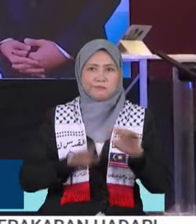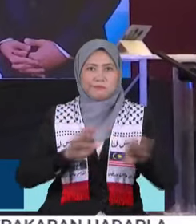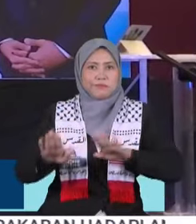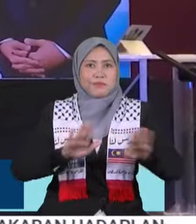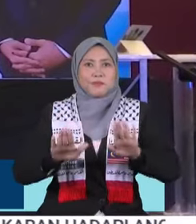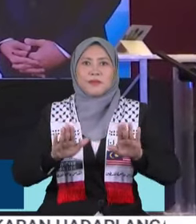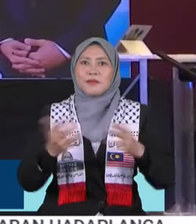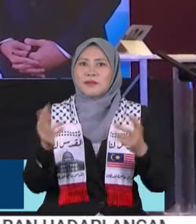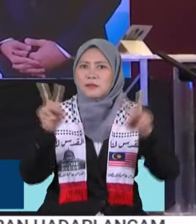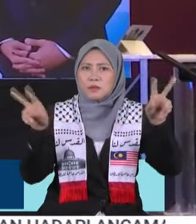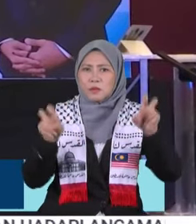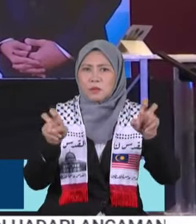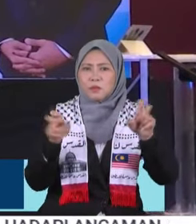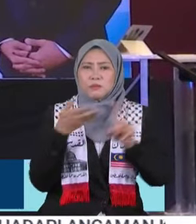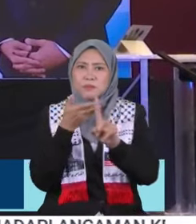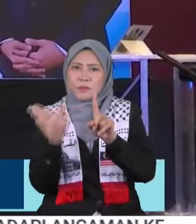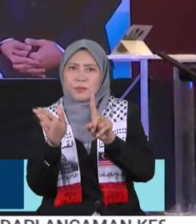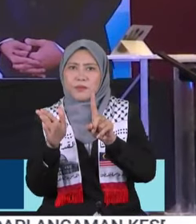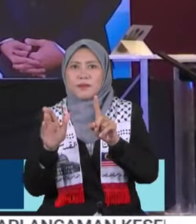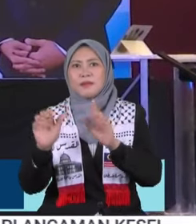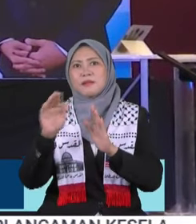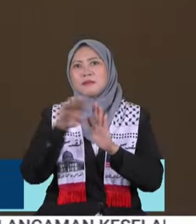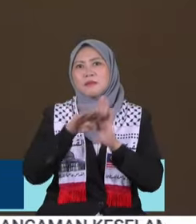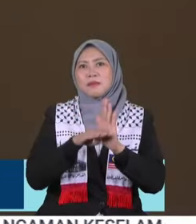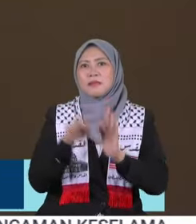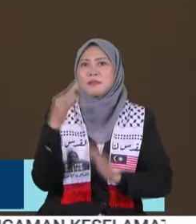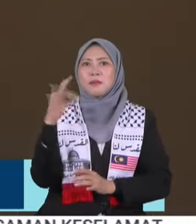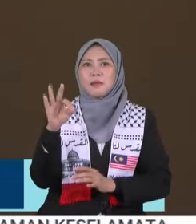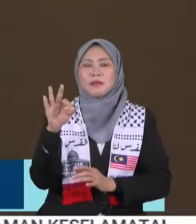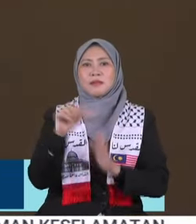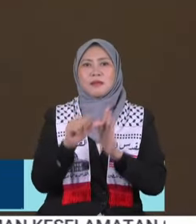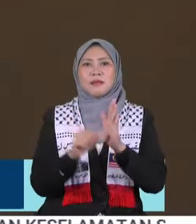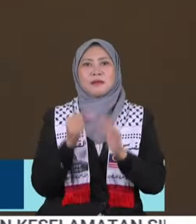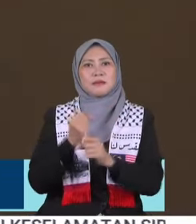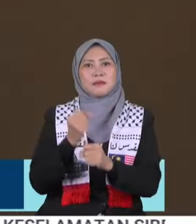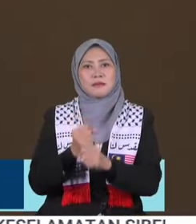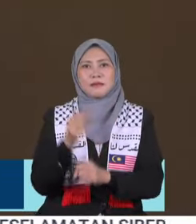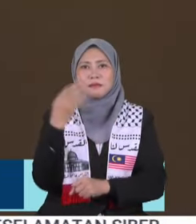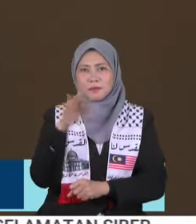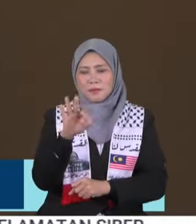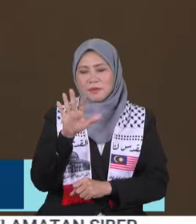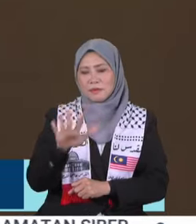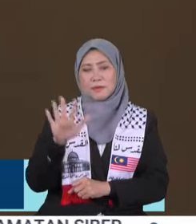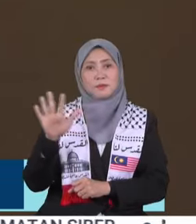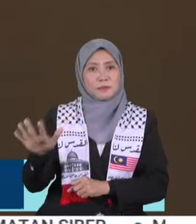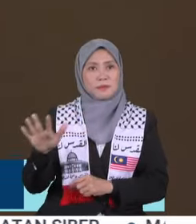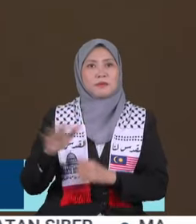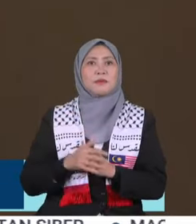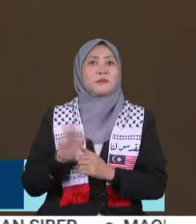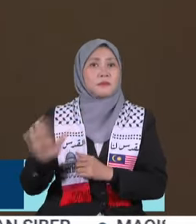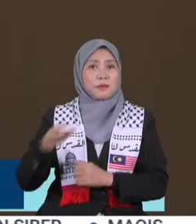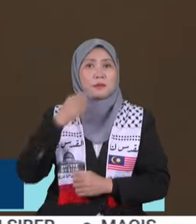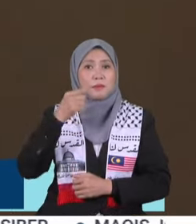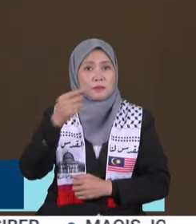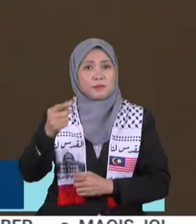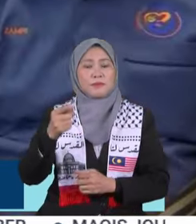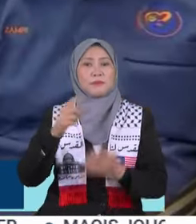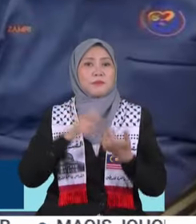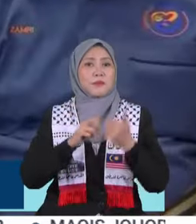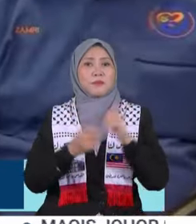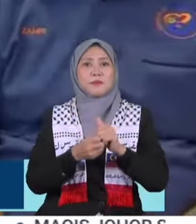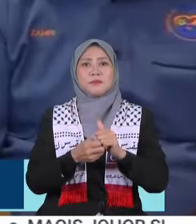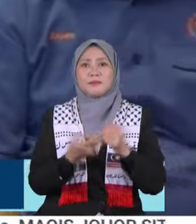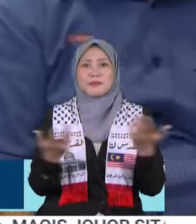berkompromi dengan isu yang nyata melanggar Seksyen 19 Akta Kerja 1955. Beliau berkata demikian mengulas